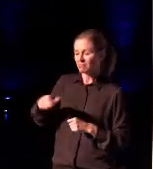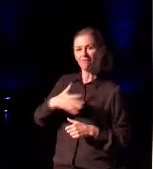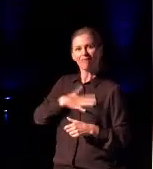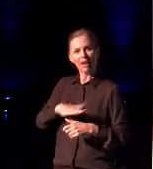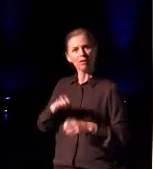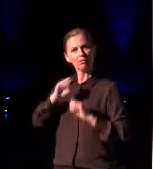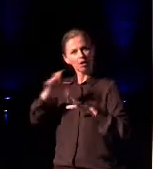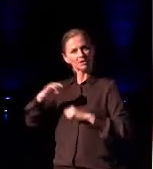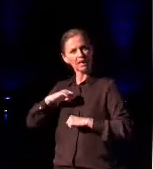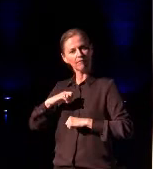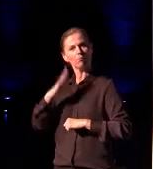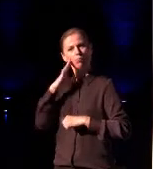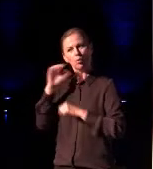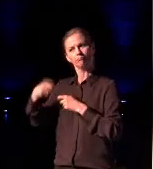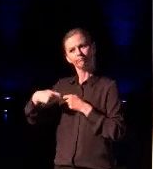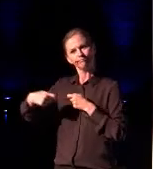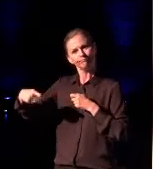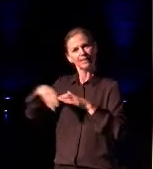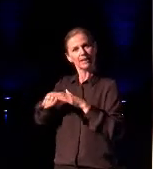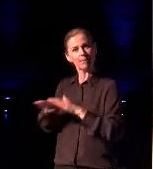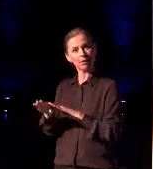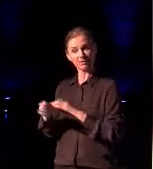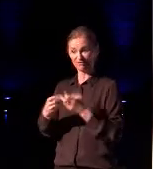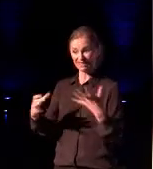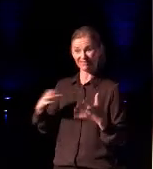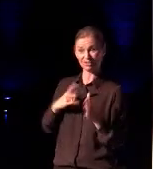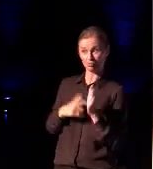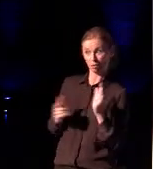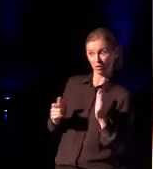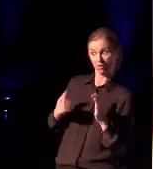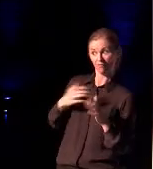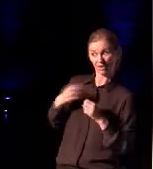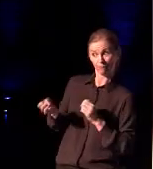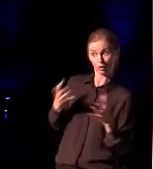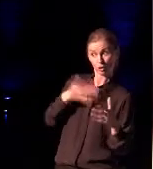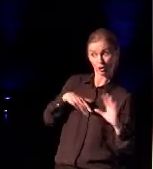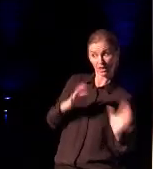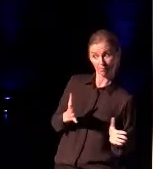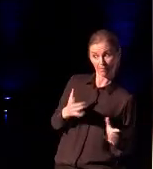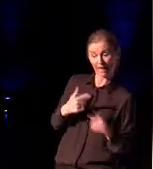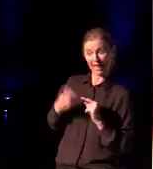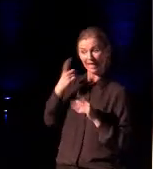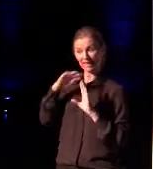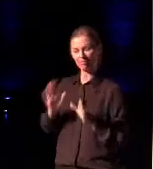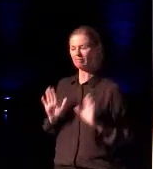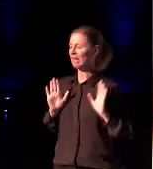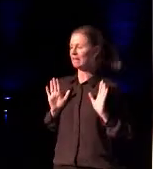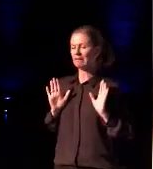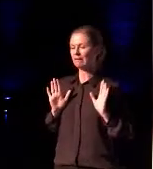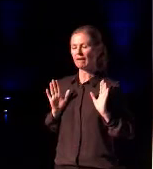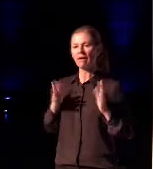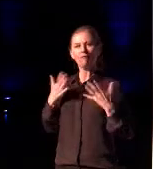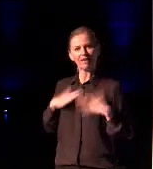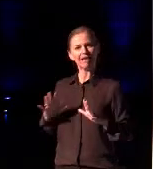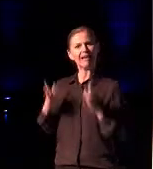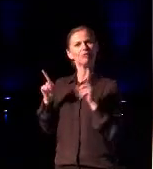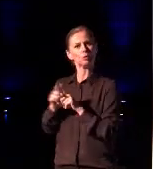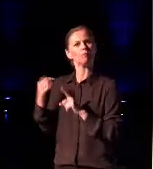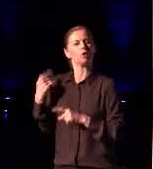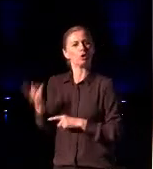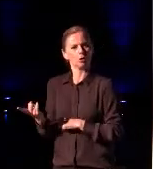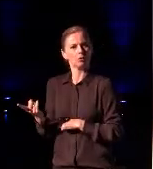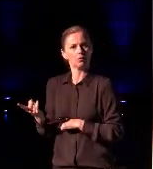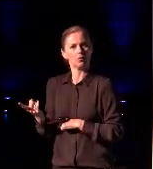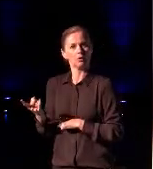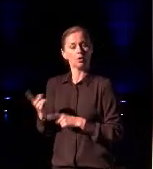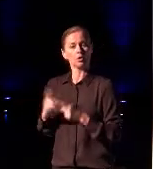seg selv til å bo lenger hjemme. De aller fleste, hvis du spør, vil du flytte på sykehjem eller vil du på eldrehjem, så nei, vil jeg egentlig leve livet slik jeg har det.